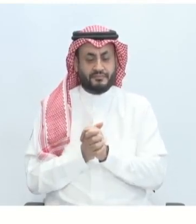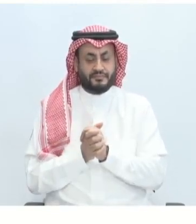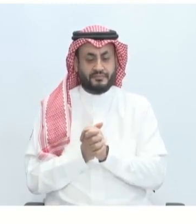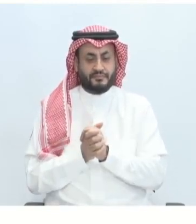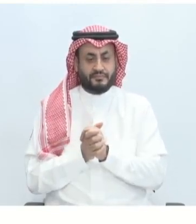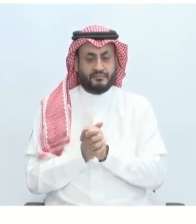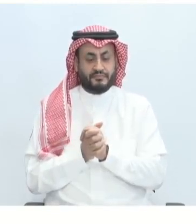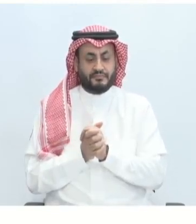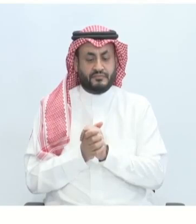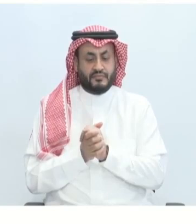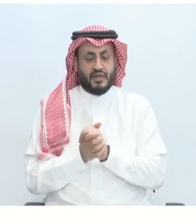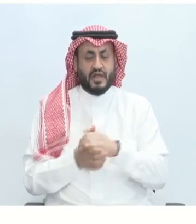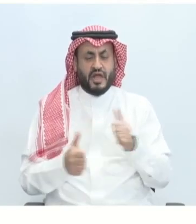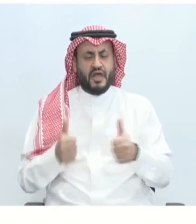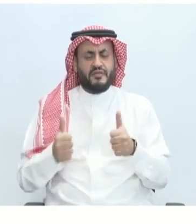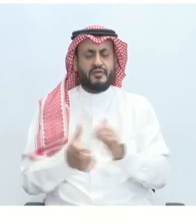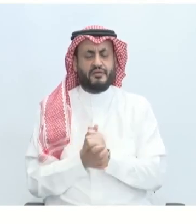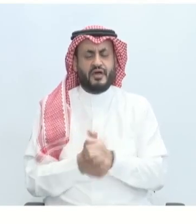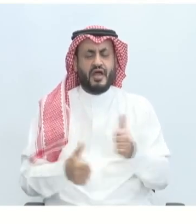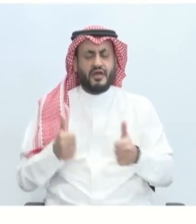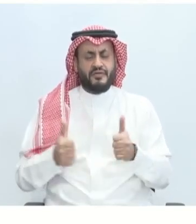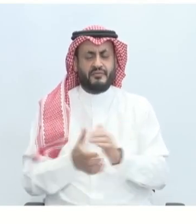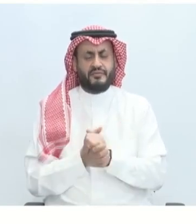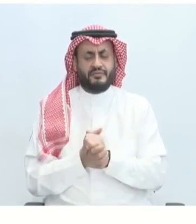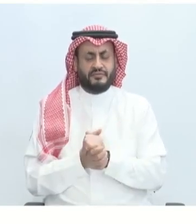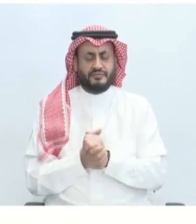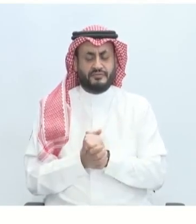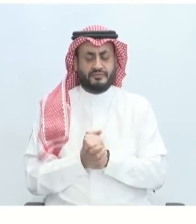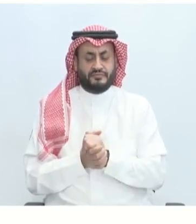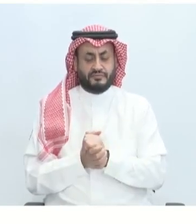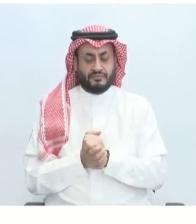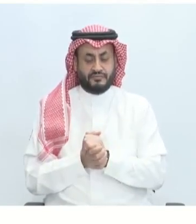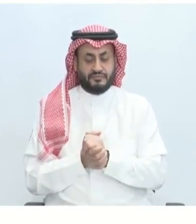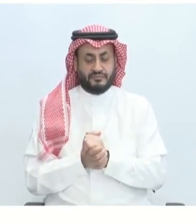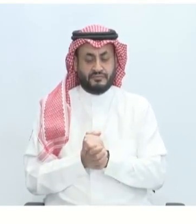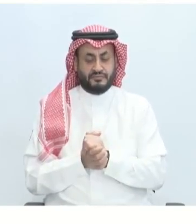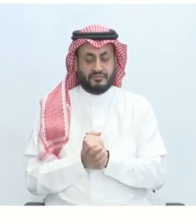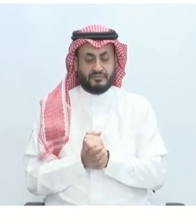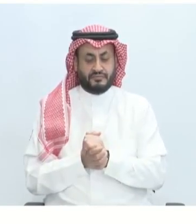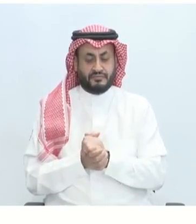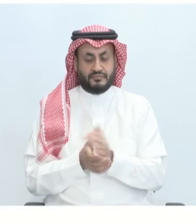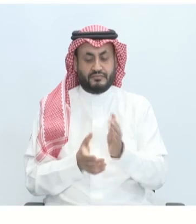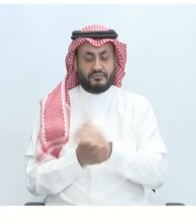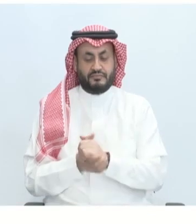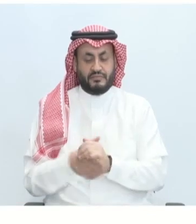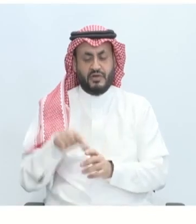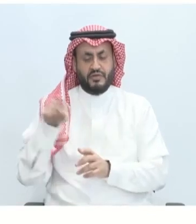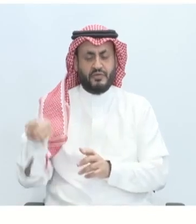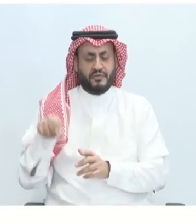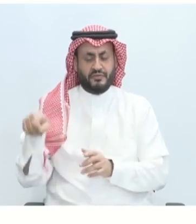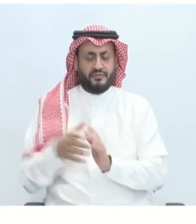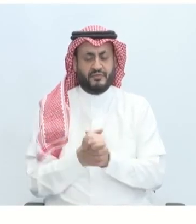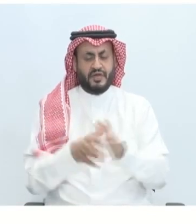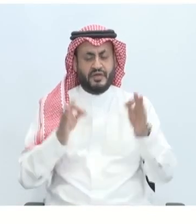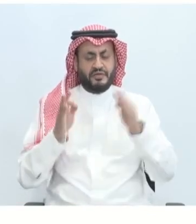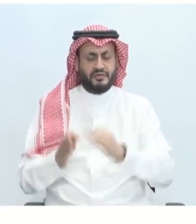فتنه احسنتم كلمه فتنه اي بلاء ومحنه فهذا معنى كلمه فتنه السؤال الاخر استدل من الايات